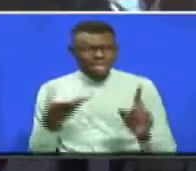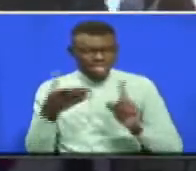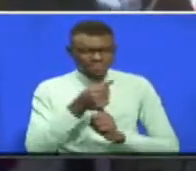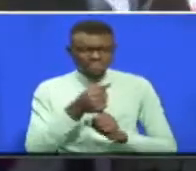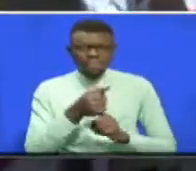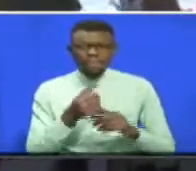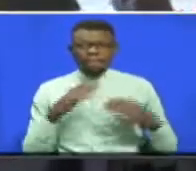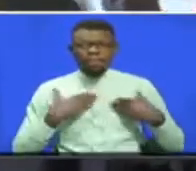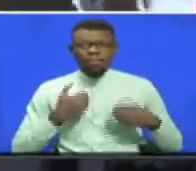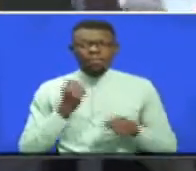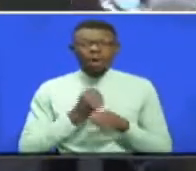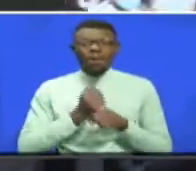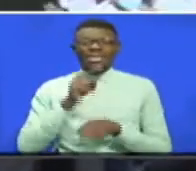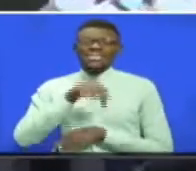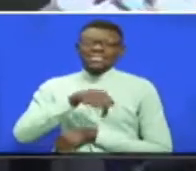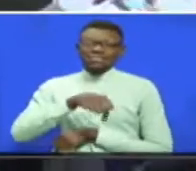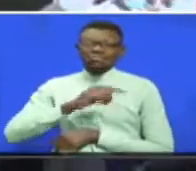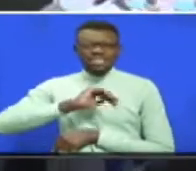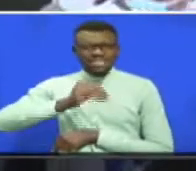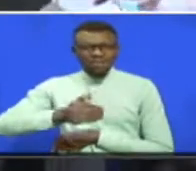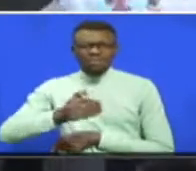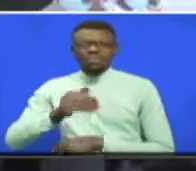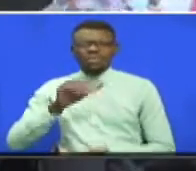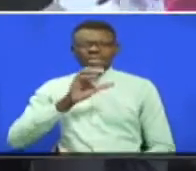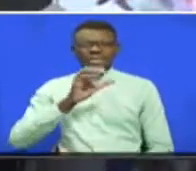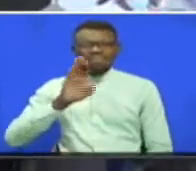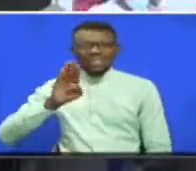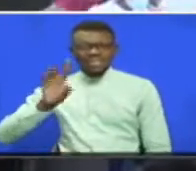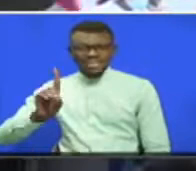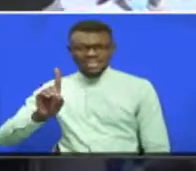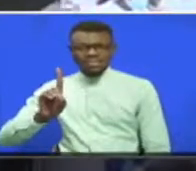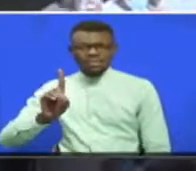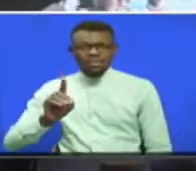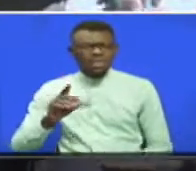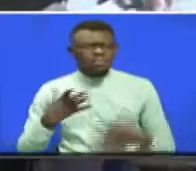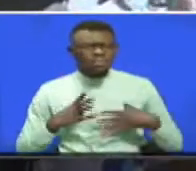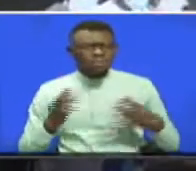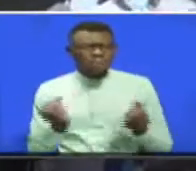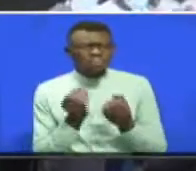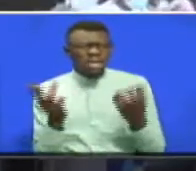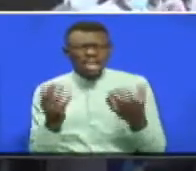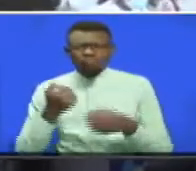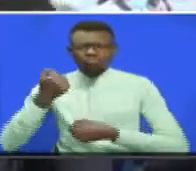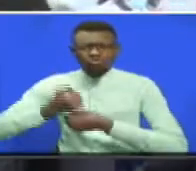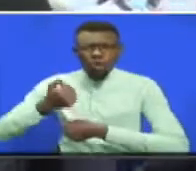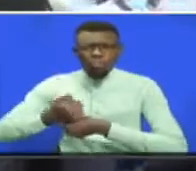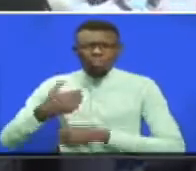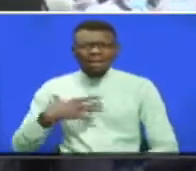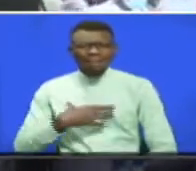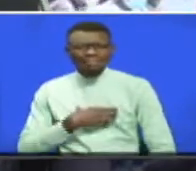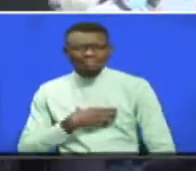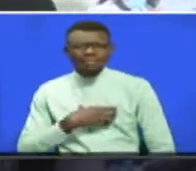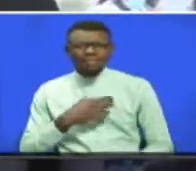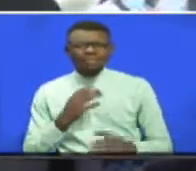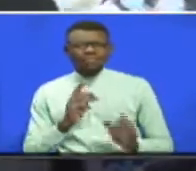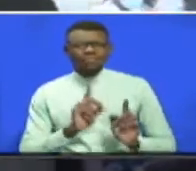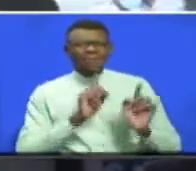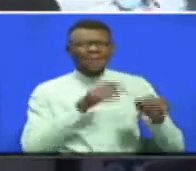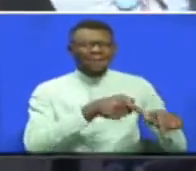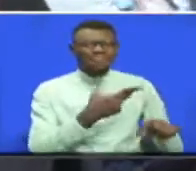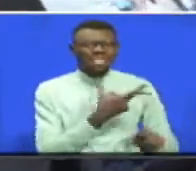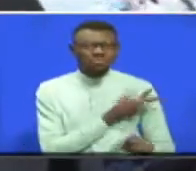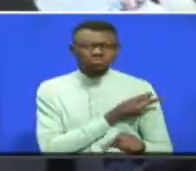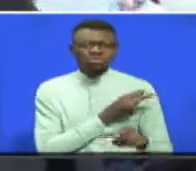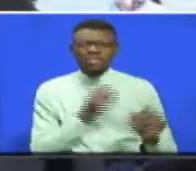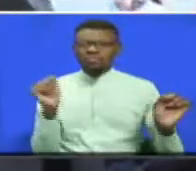katika CBD. Tunajua watu wengi wamekuwa wakisema kwamba hawezi toka kazini kupata hizi chanjo kwenda pale katika